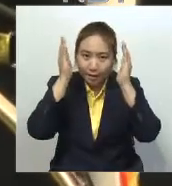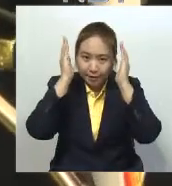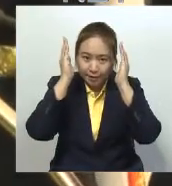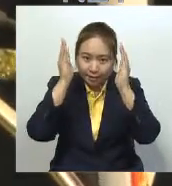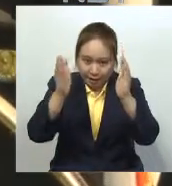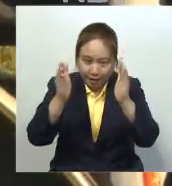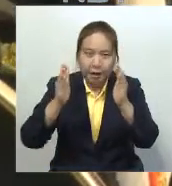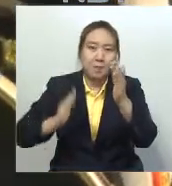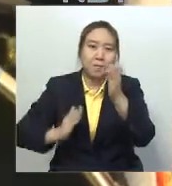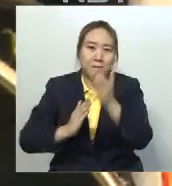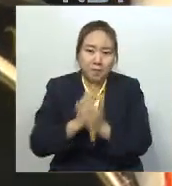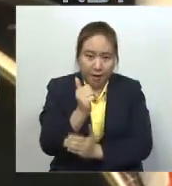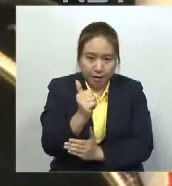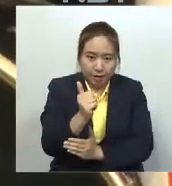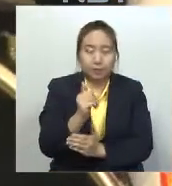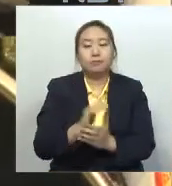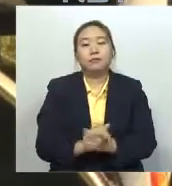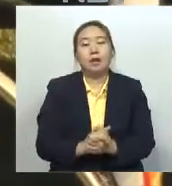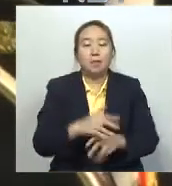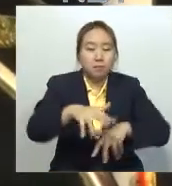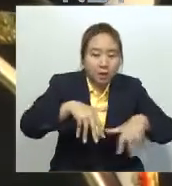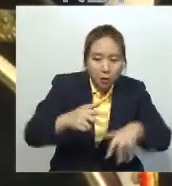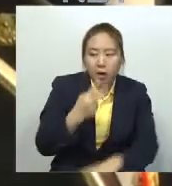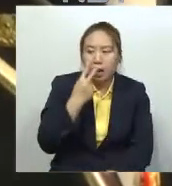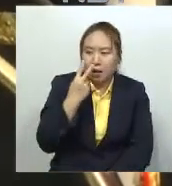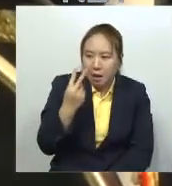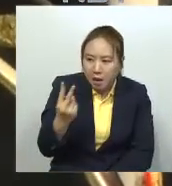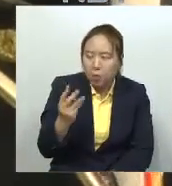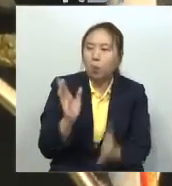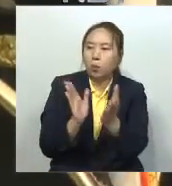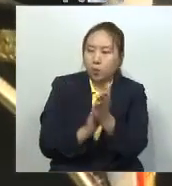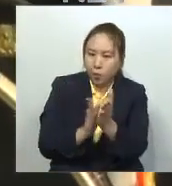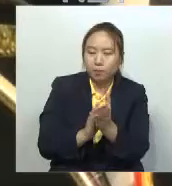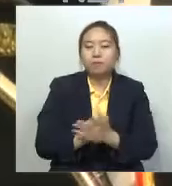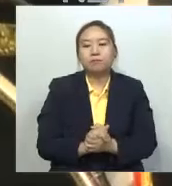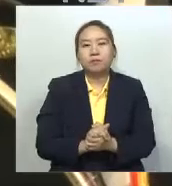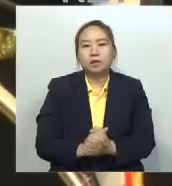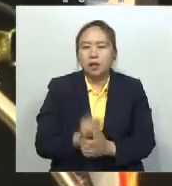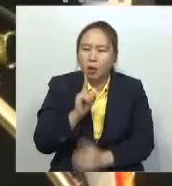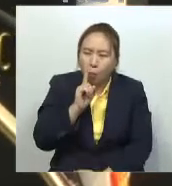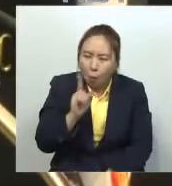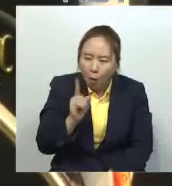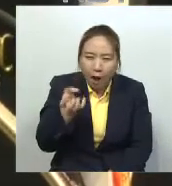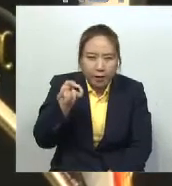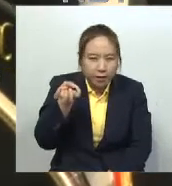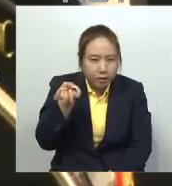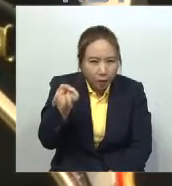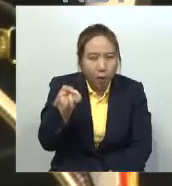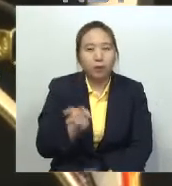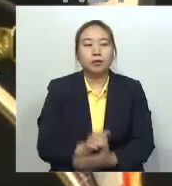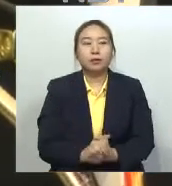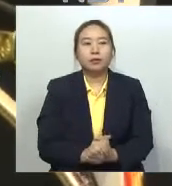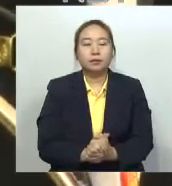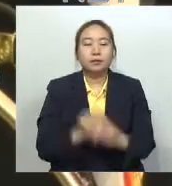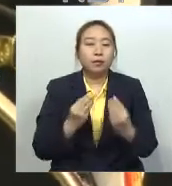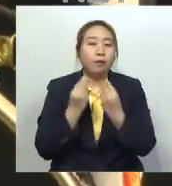เร็จผลคนชมเชยหรืออย่างน้อยคนก็ตำหนิน้อยขอให้สิ่งเหล่